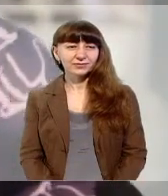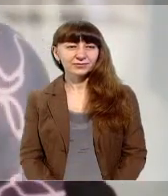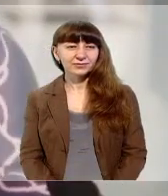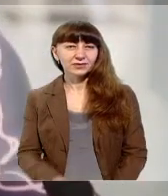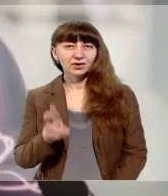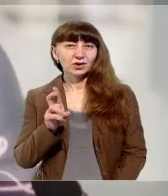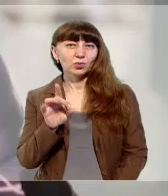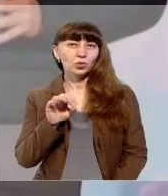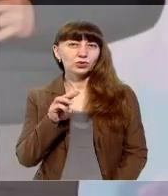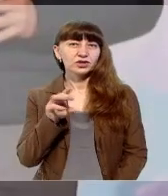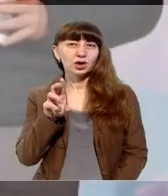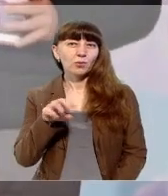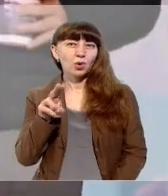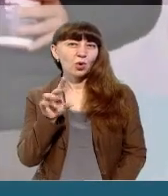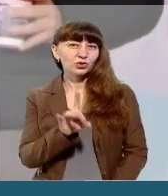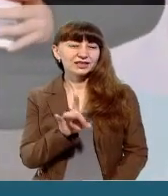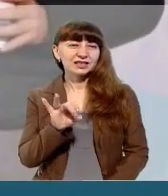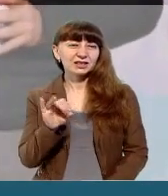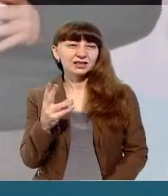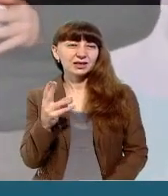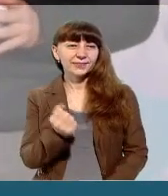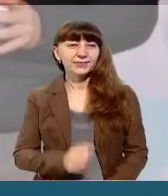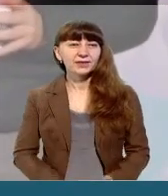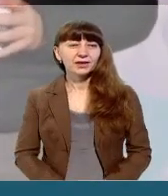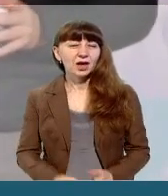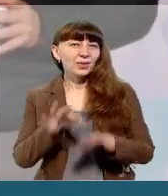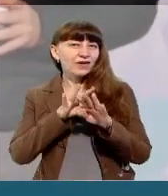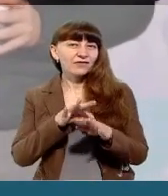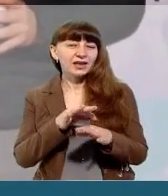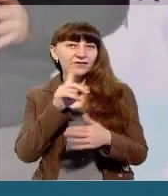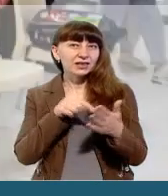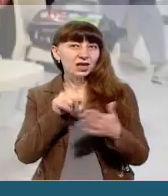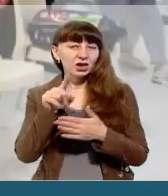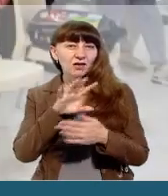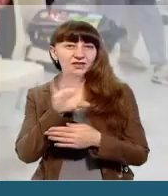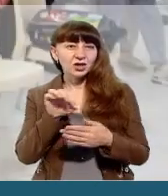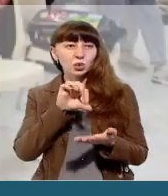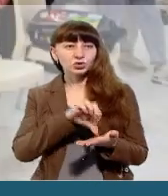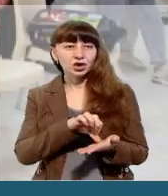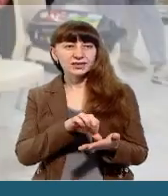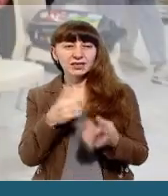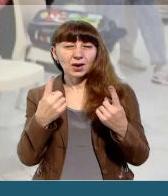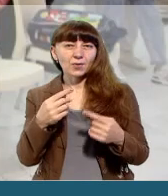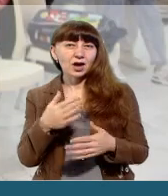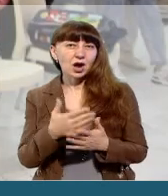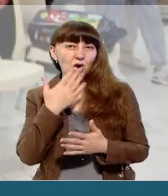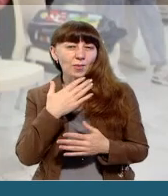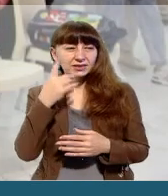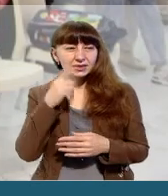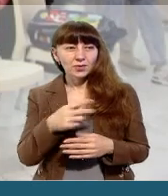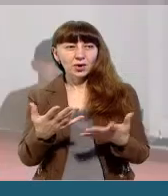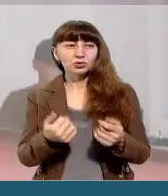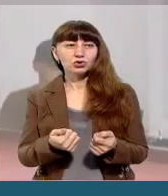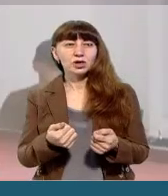бутерброд делать организаторы акции провели викторину для всех участников самый внимательный и любознательный получили приза